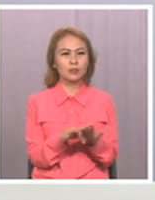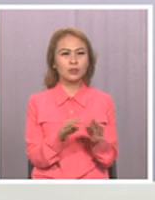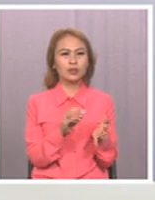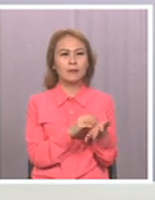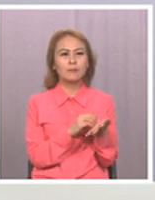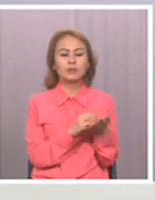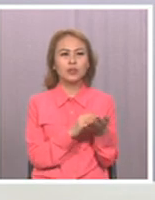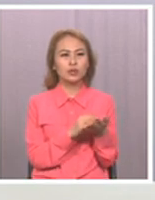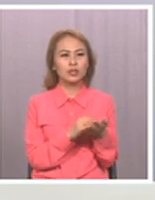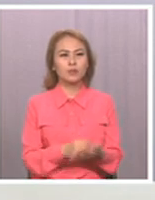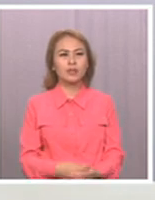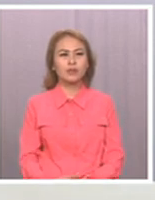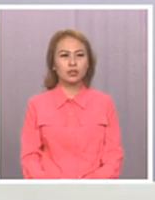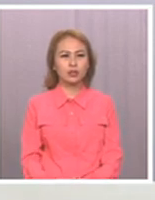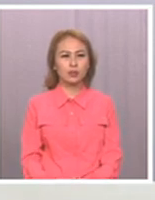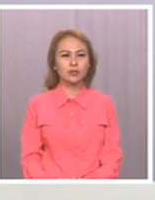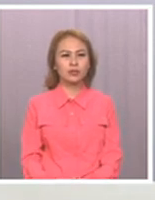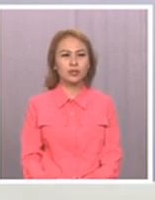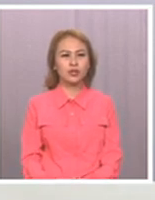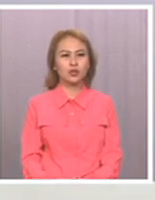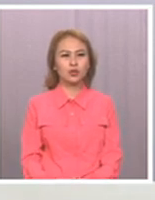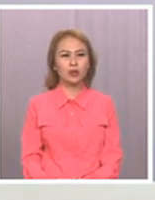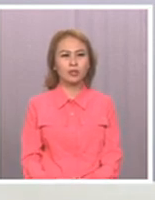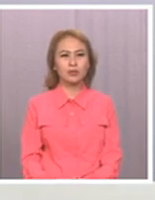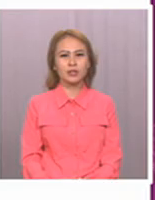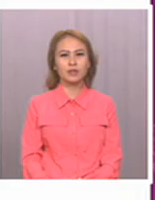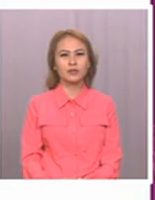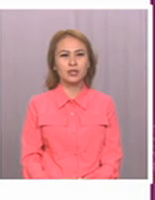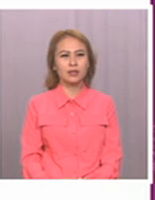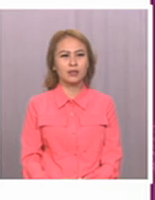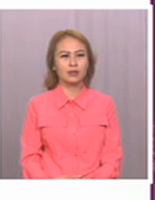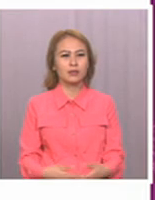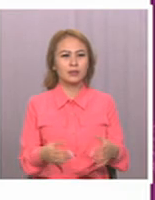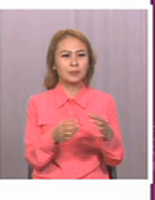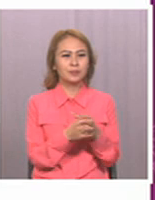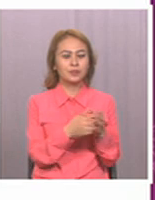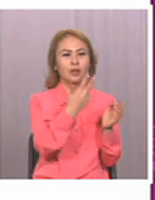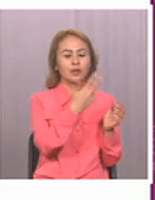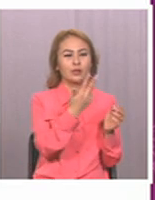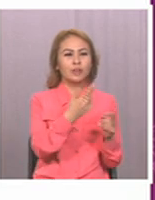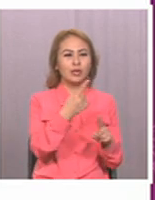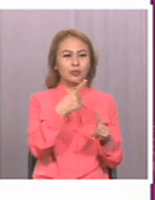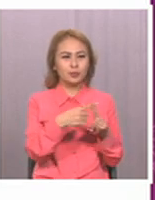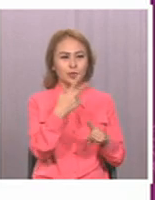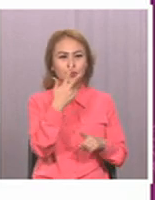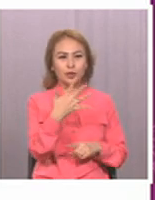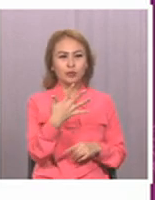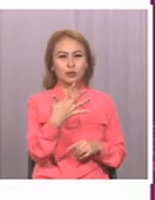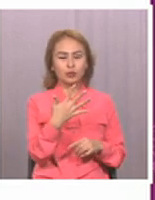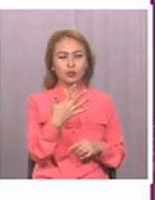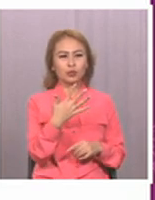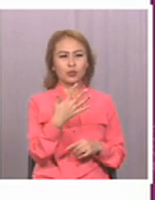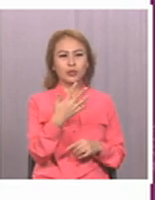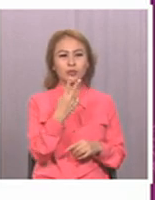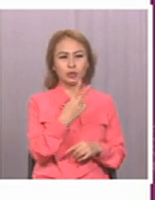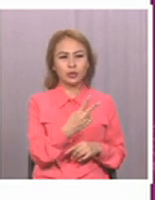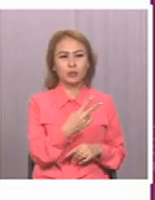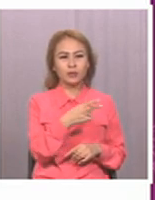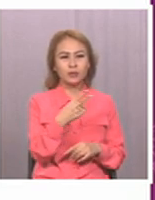қосындысын екіге бөлеміз. Яғни 30 қосу 35 бөлінген 2. Сонда бұл